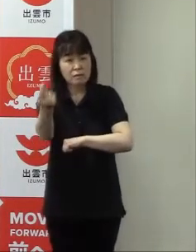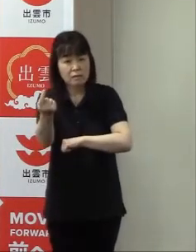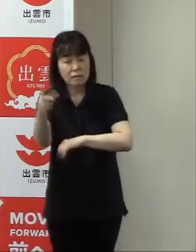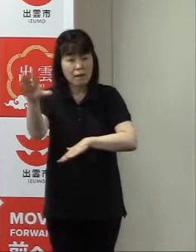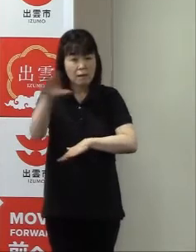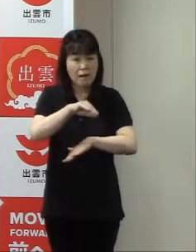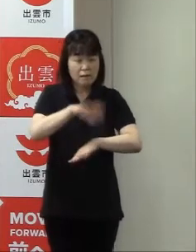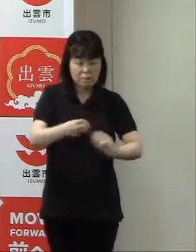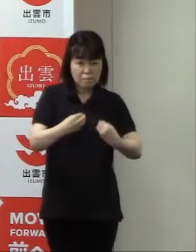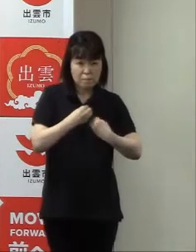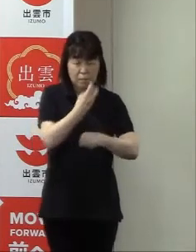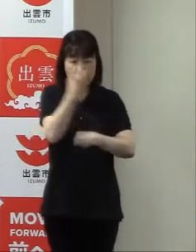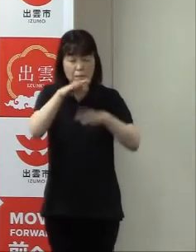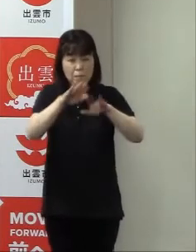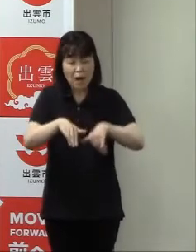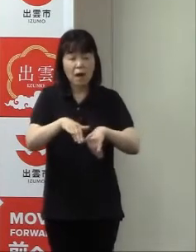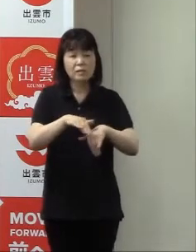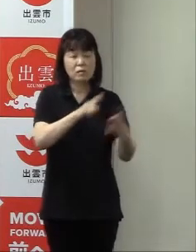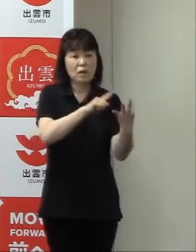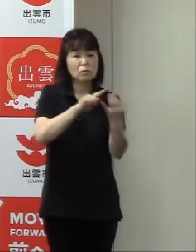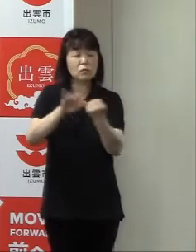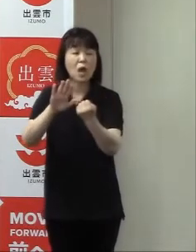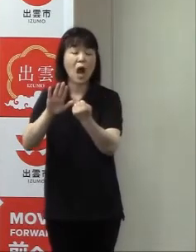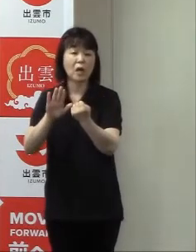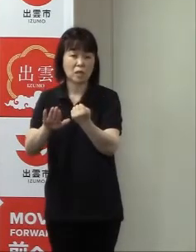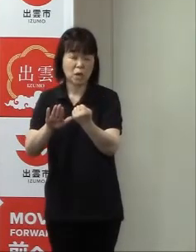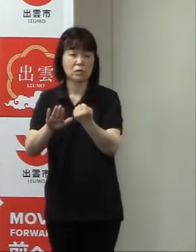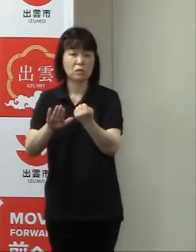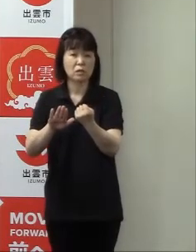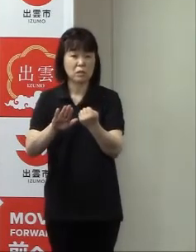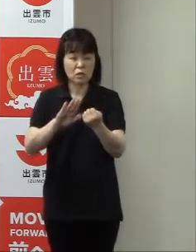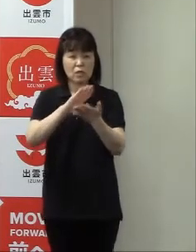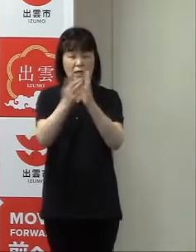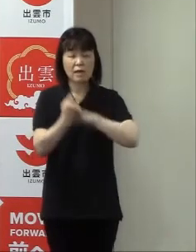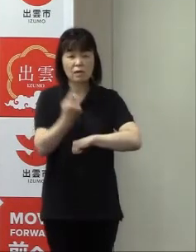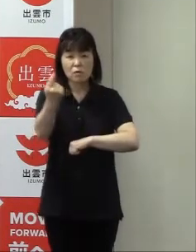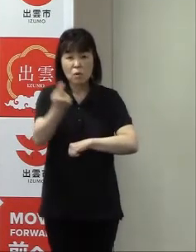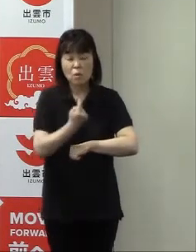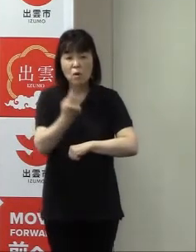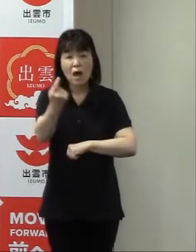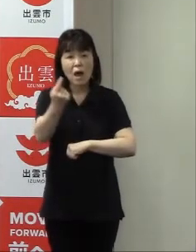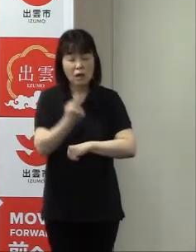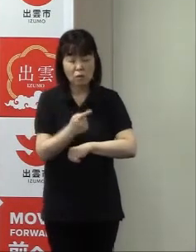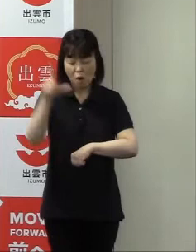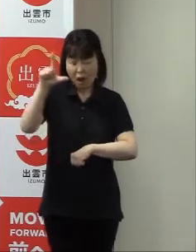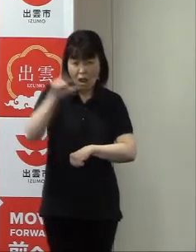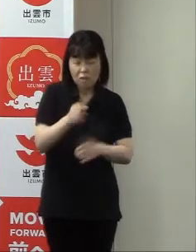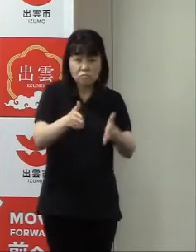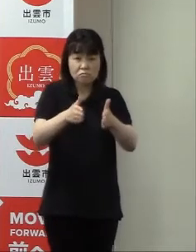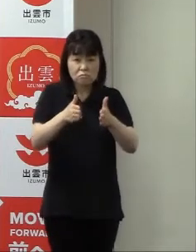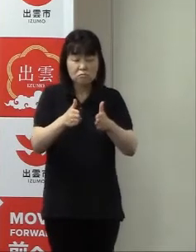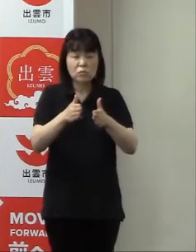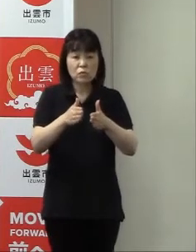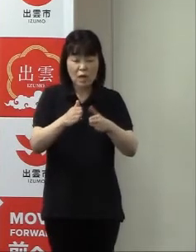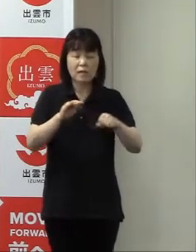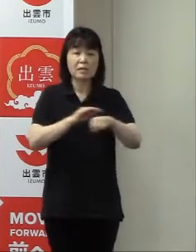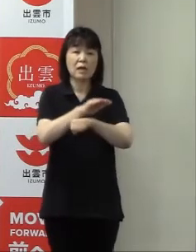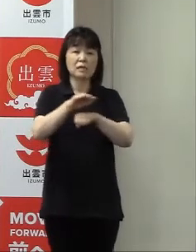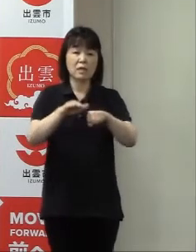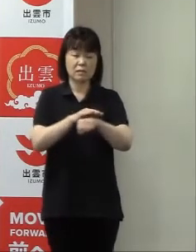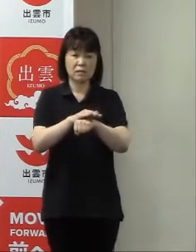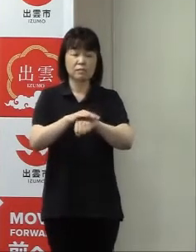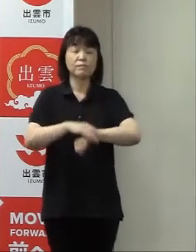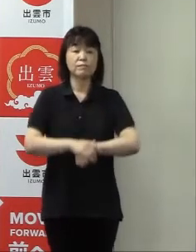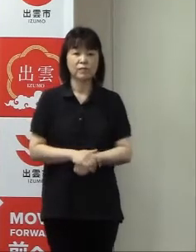あり、これによる感染を防ぐことが重要であります。県外からの来訪者もできるだ